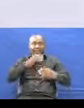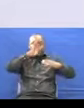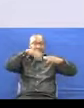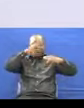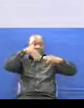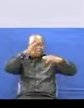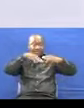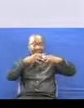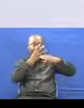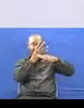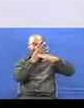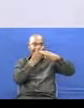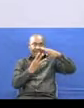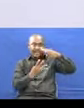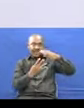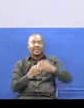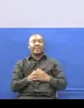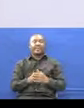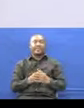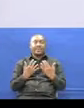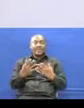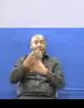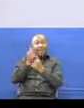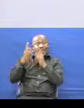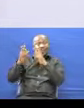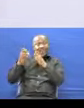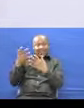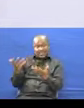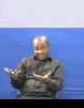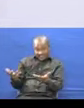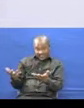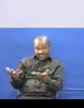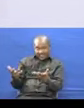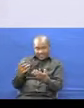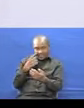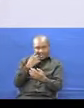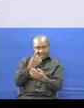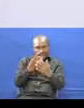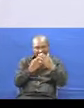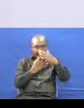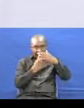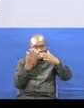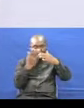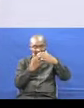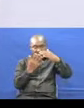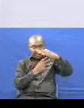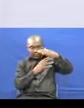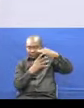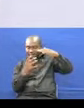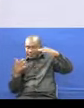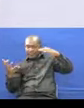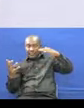kivuli. Kwa hiyo umepata picha gani hapo ukiangalia vizuri? Angalia namba za chini.